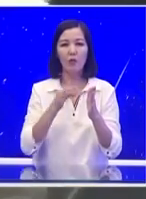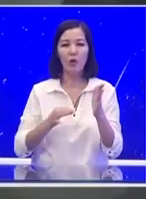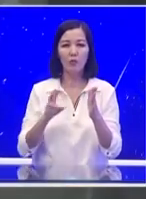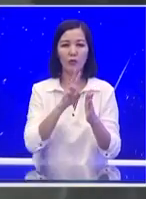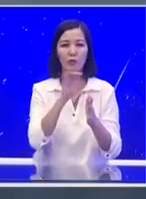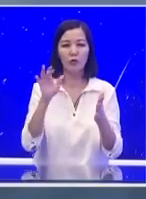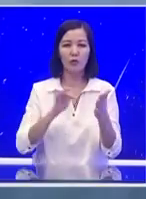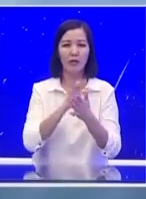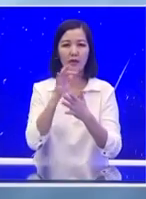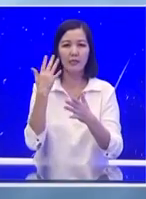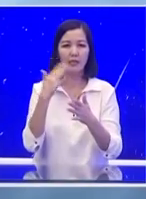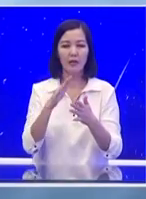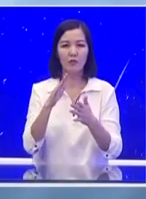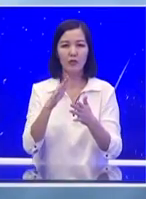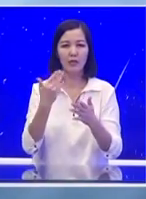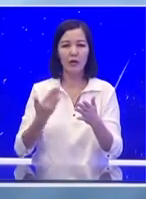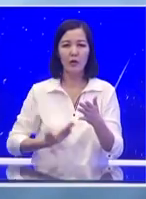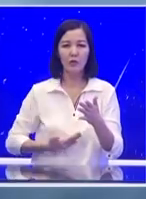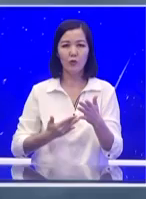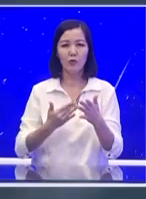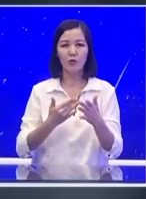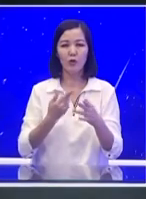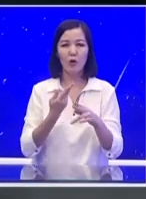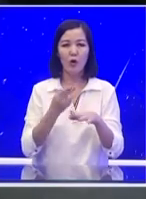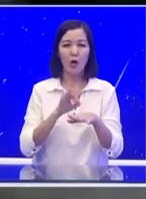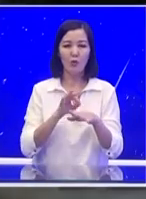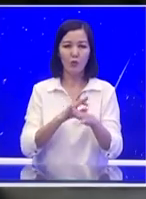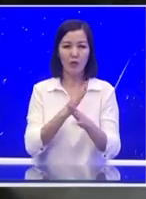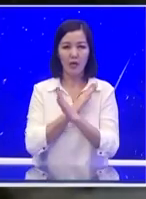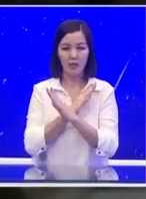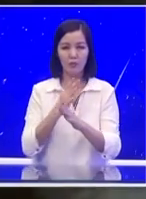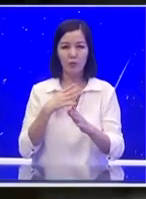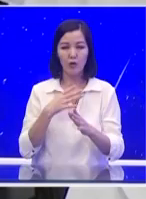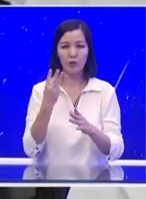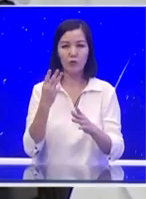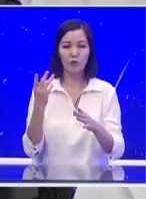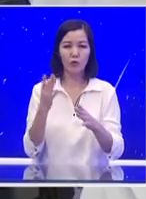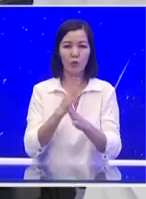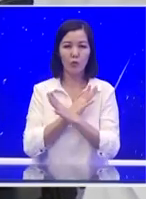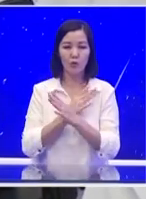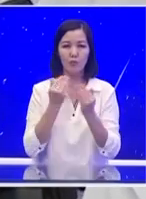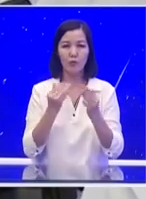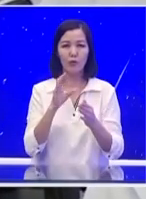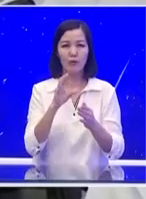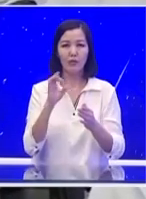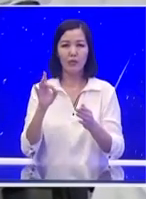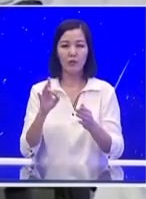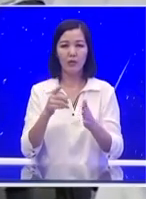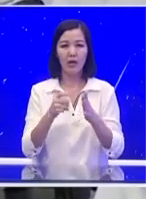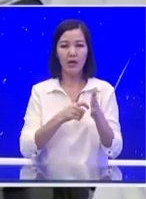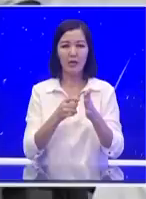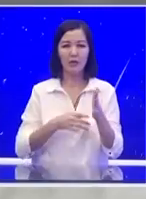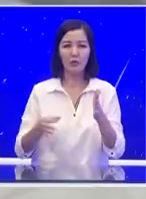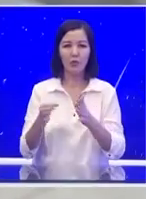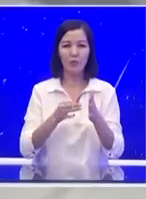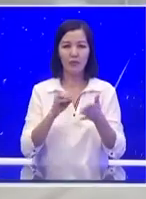Нұрсұлтан қаласының 50 жастағы тұрғыны осы індеттен қайтыс болған еді. Үшінші өлім дерегі 1 сәуірде Қарағанды